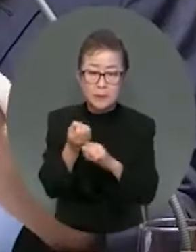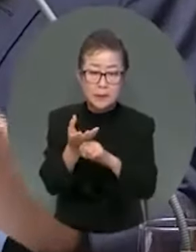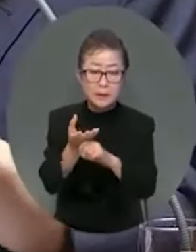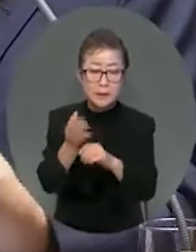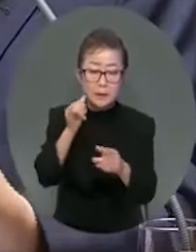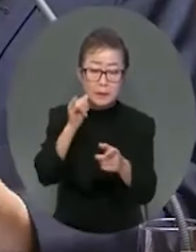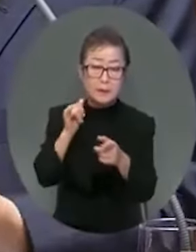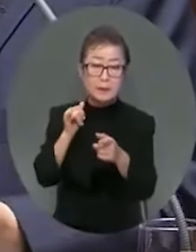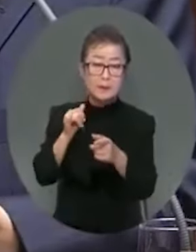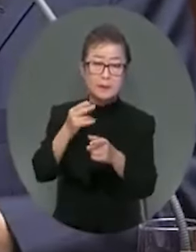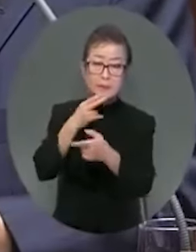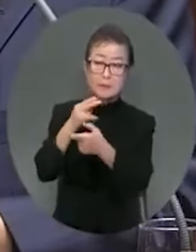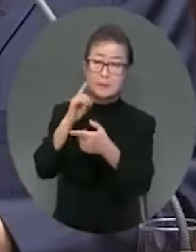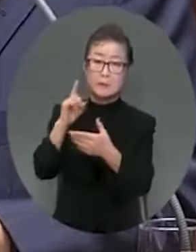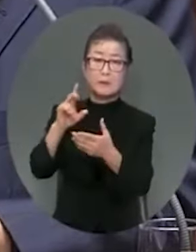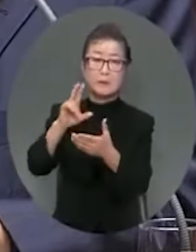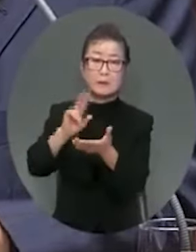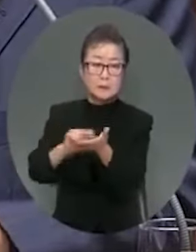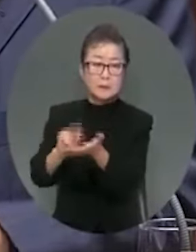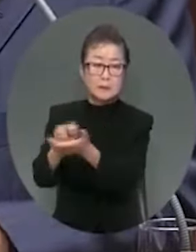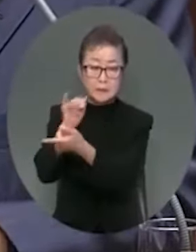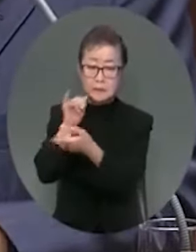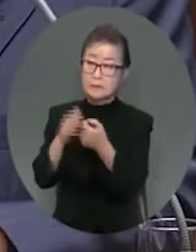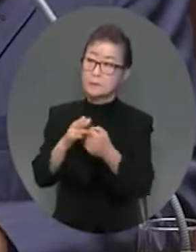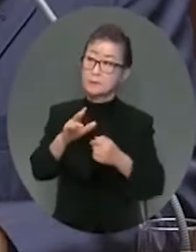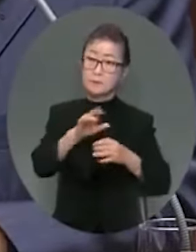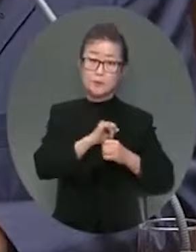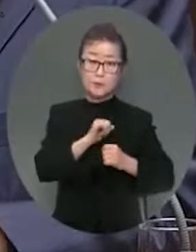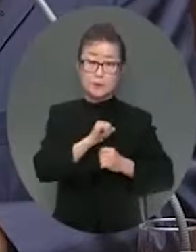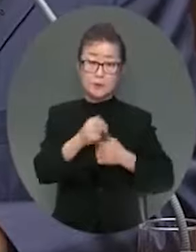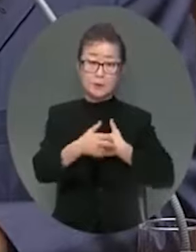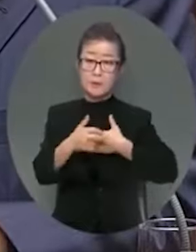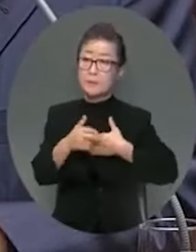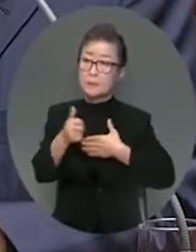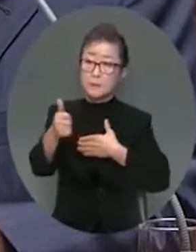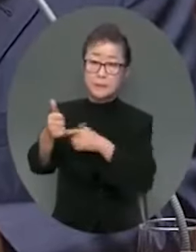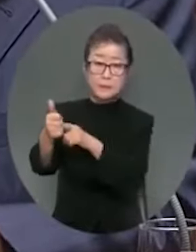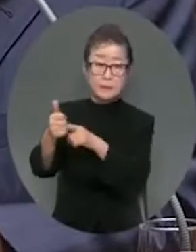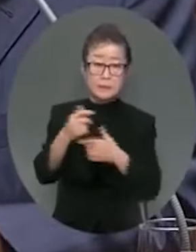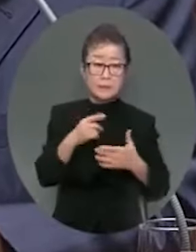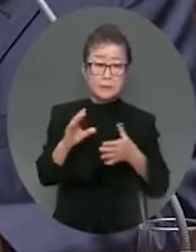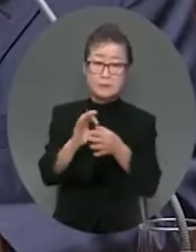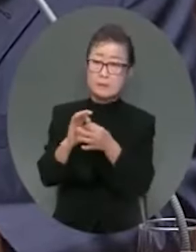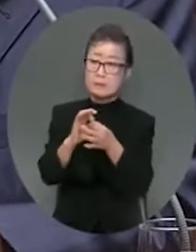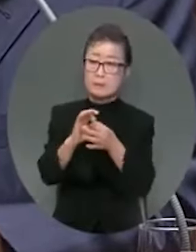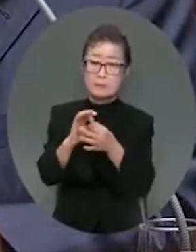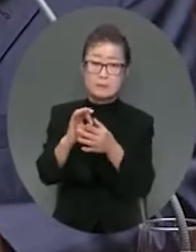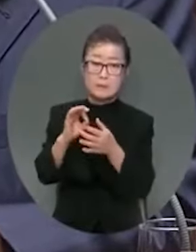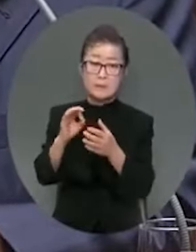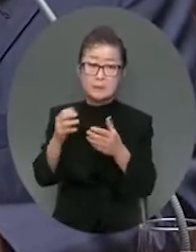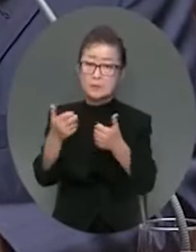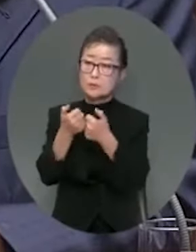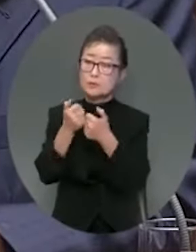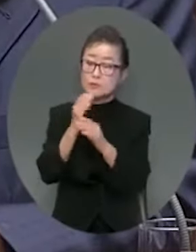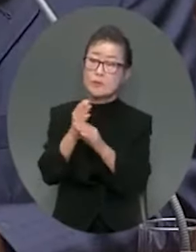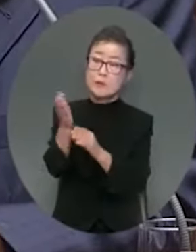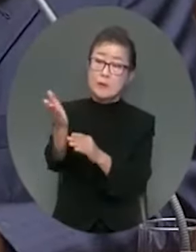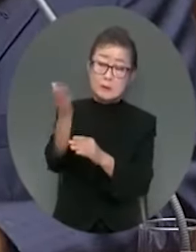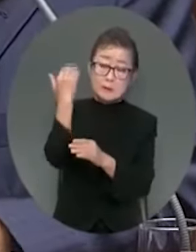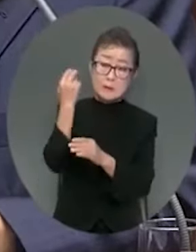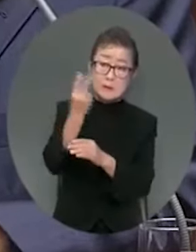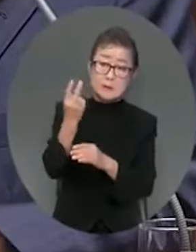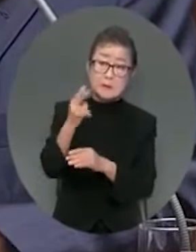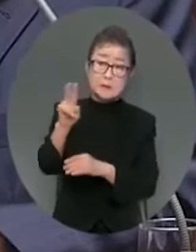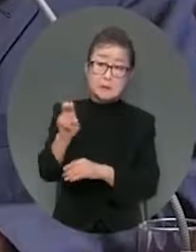어떻게 배치를 하면 가장 좋은지를 논의를 하고 있습니다. 이것은 의원님께서 아셨던 2000년